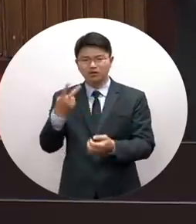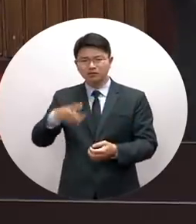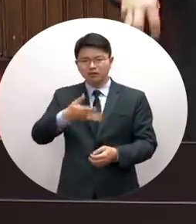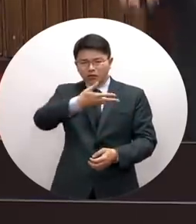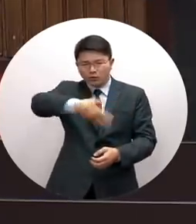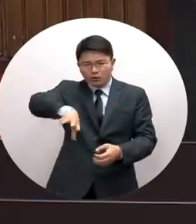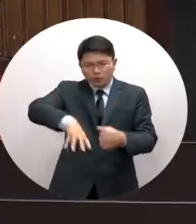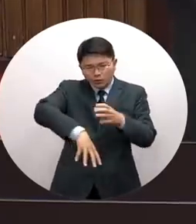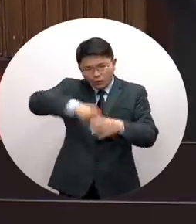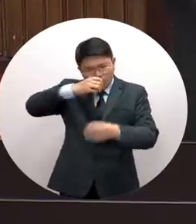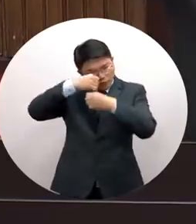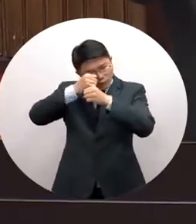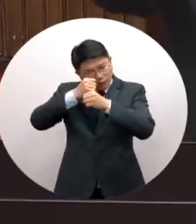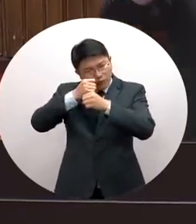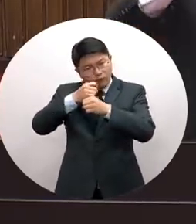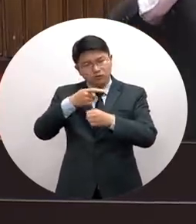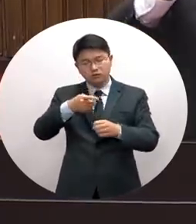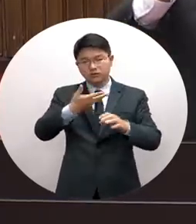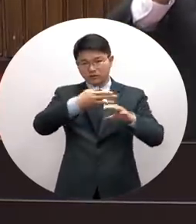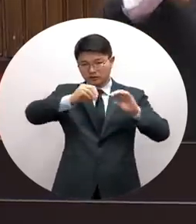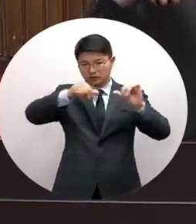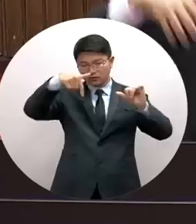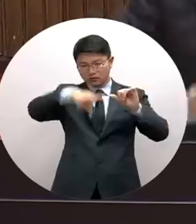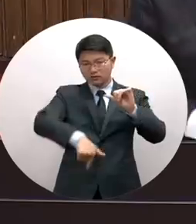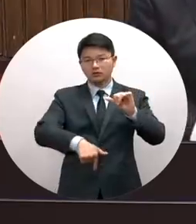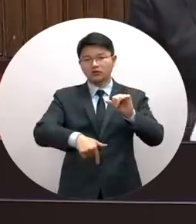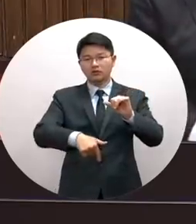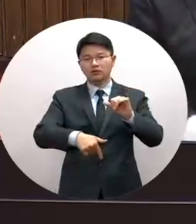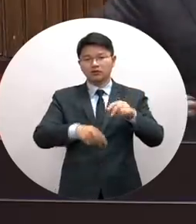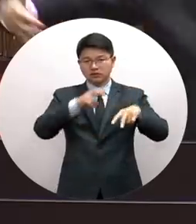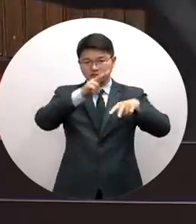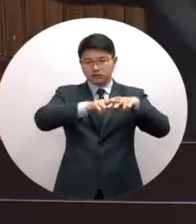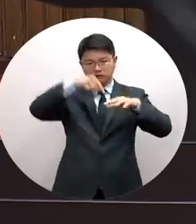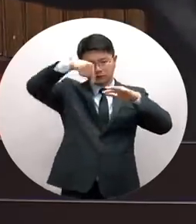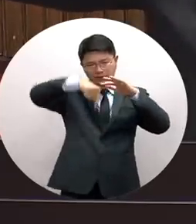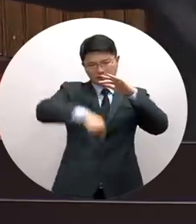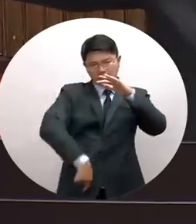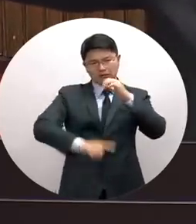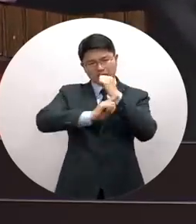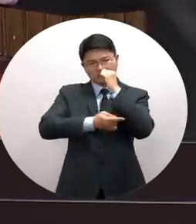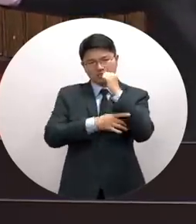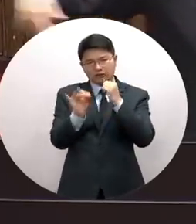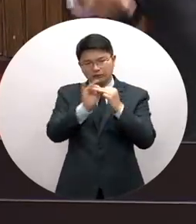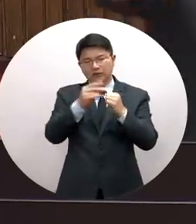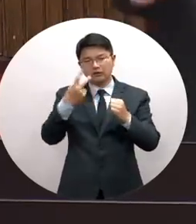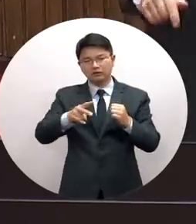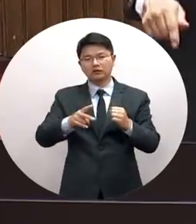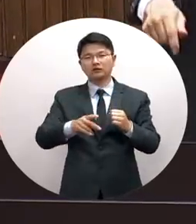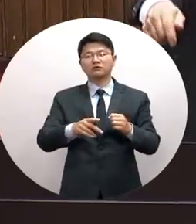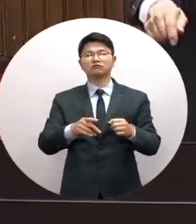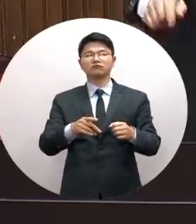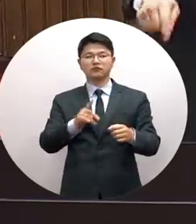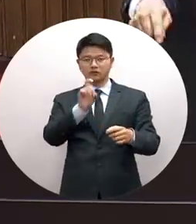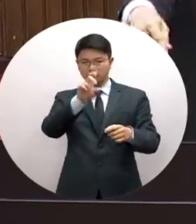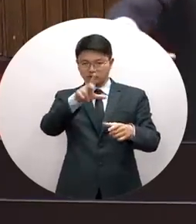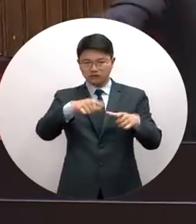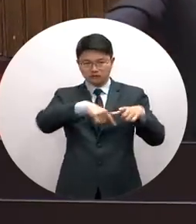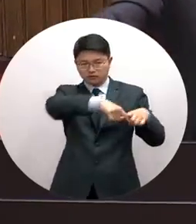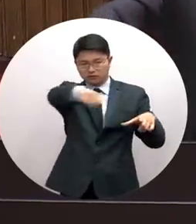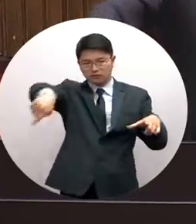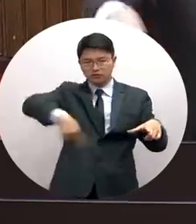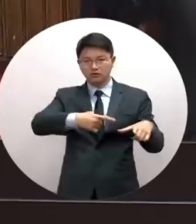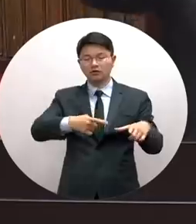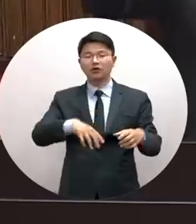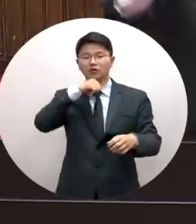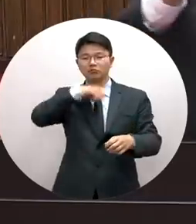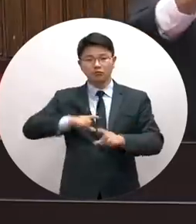呢，抽那个地下水哦，14口大井，100米深，12公尺直径，把屏东恒春的